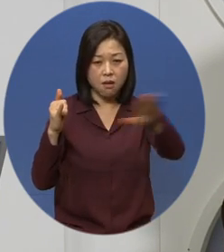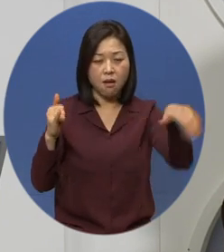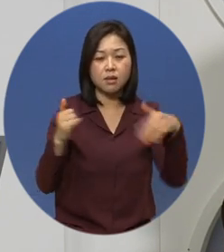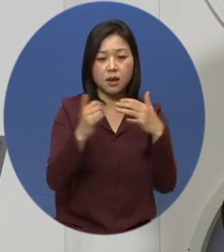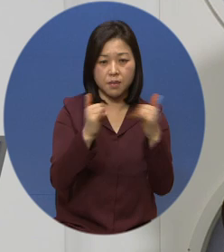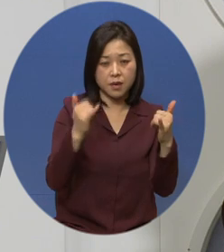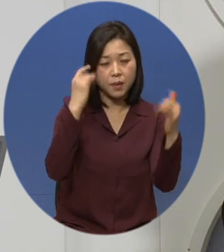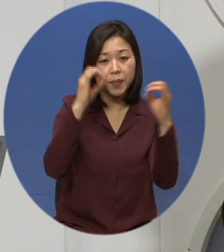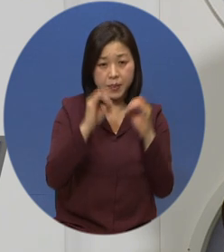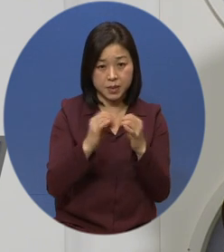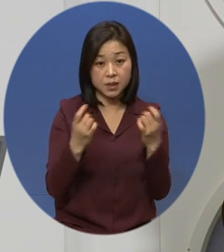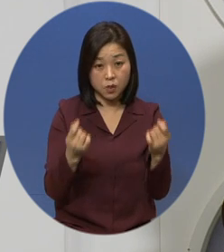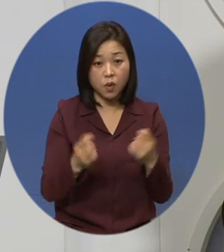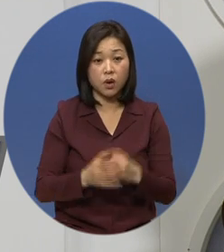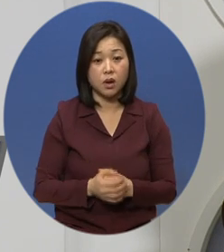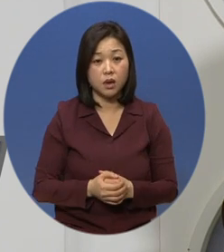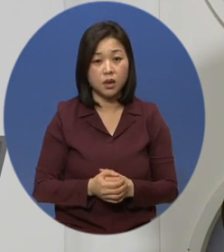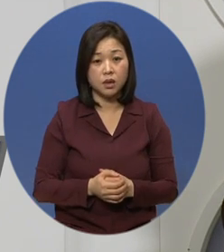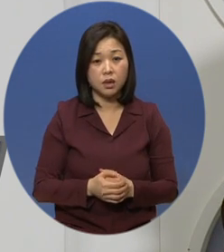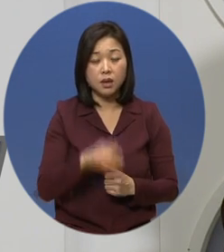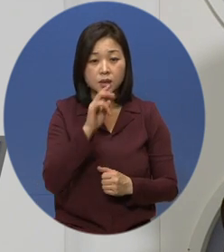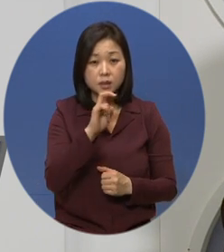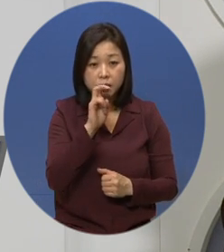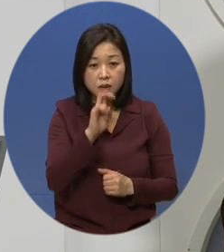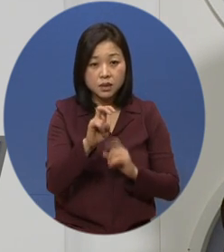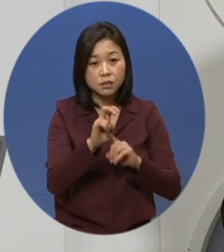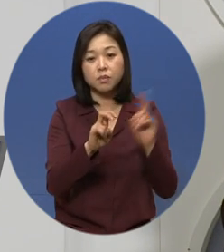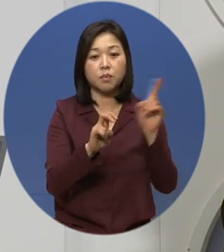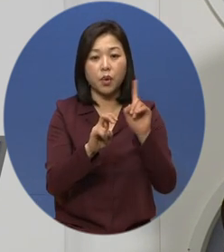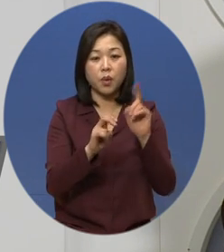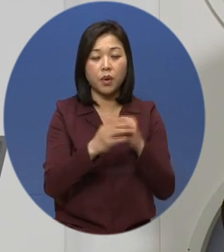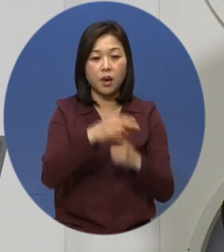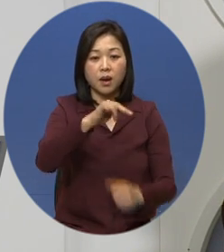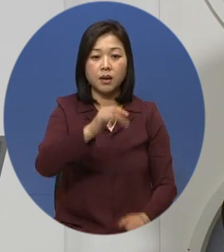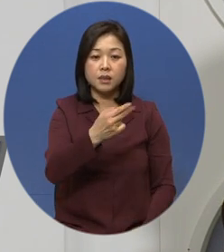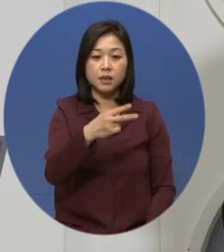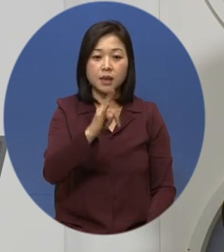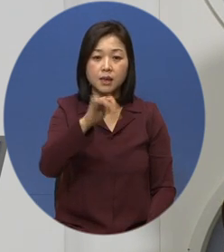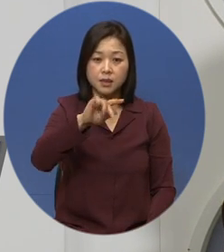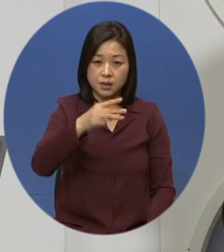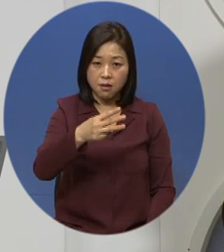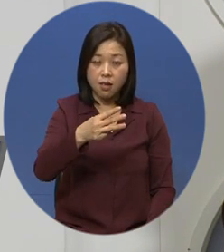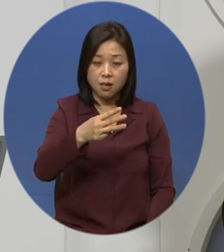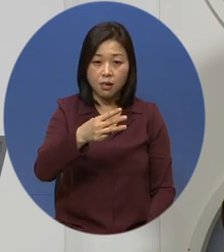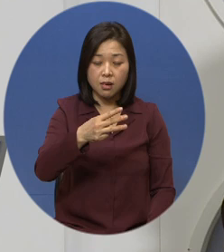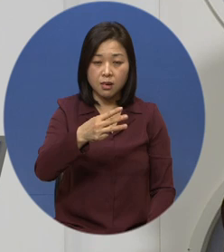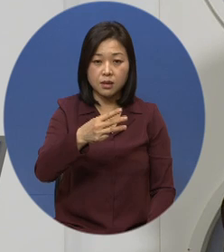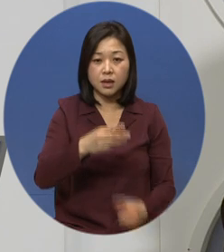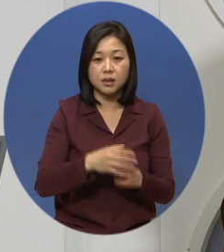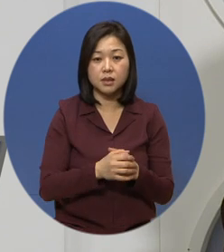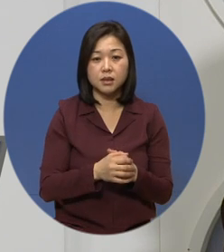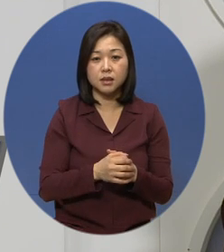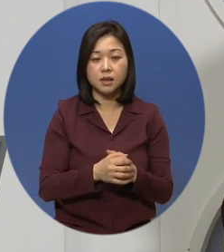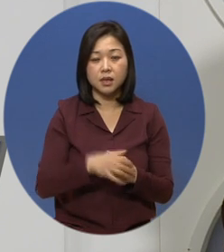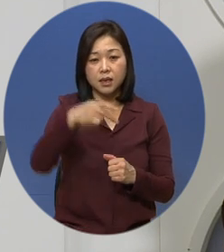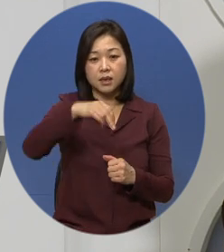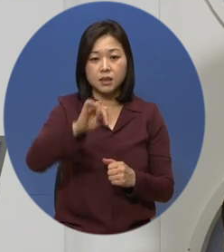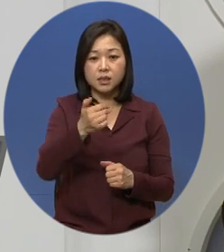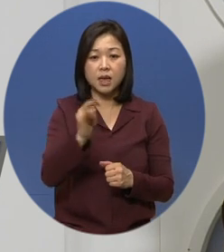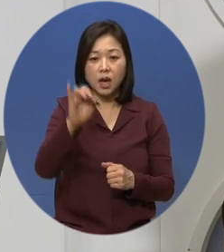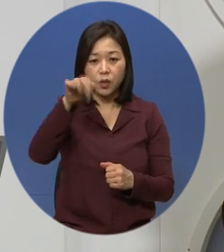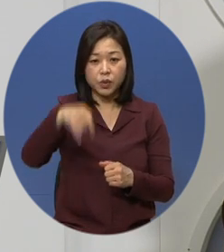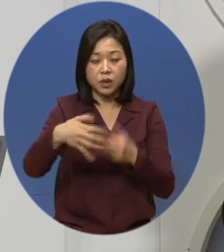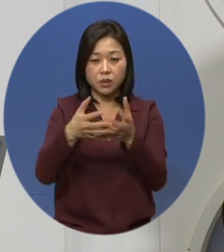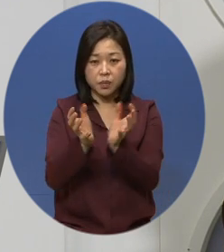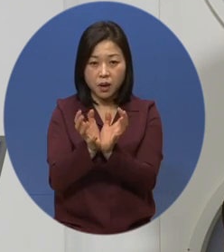사람들이 그리고 음악에 음악은 신대철 이라는 어 신화의 멤버